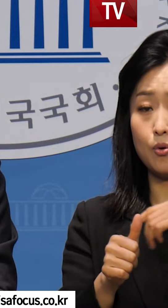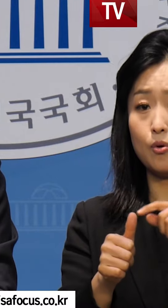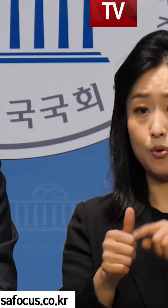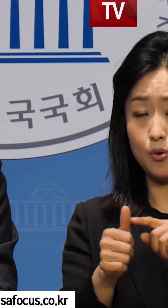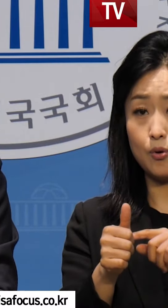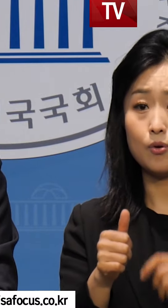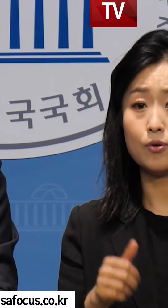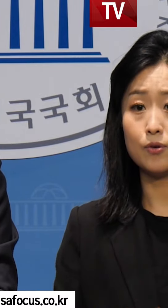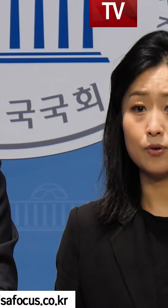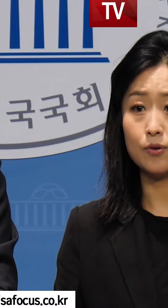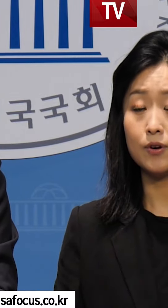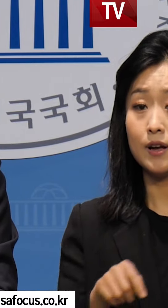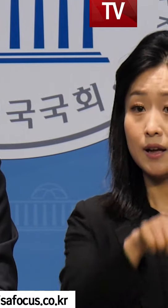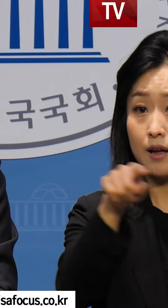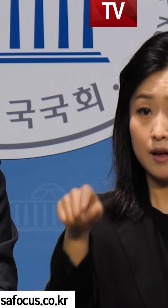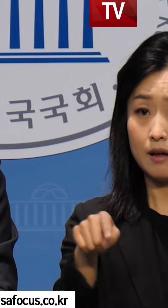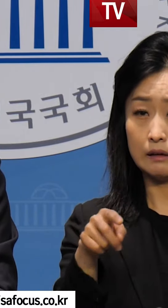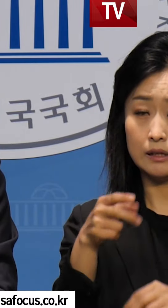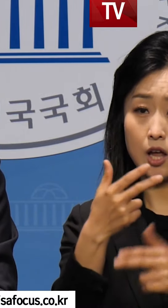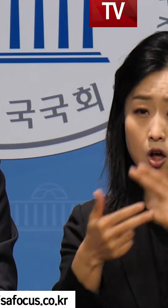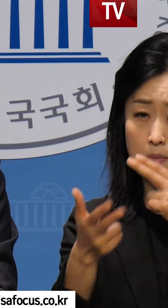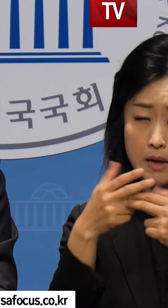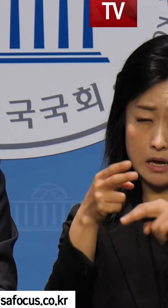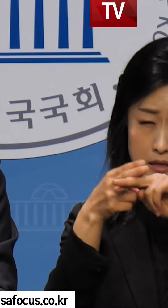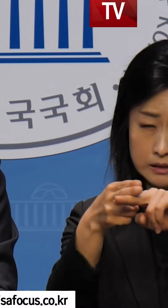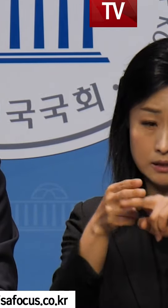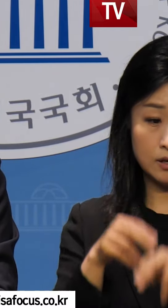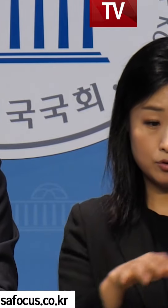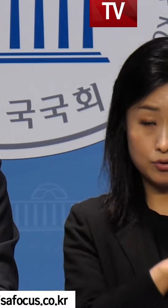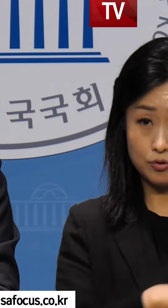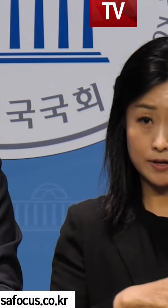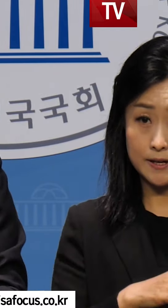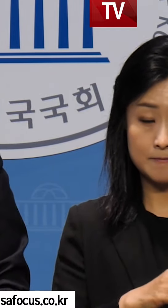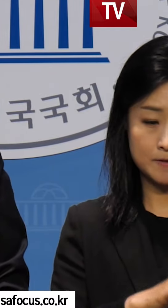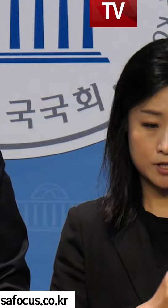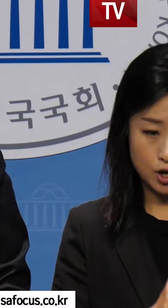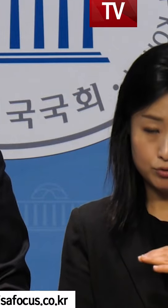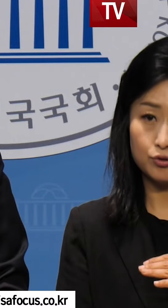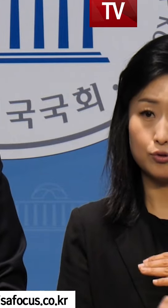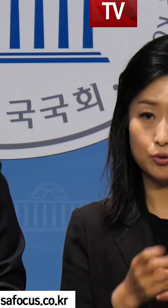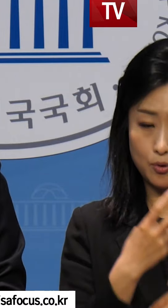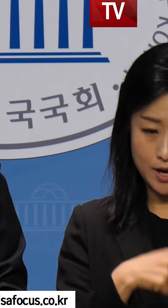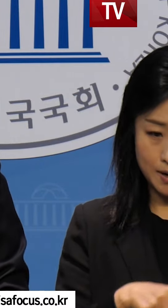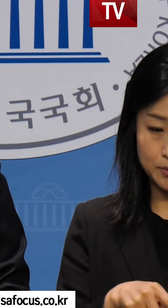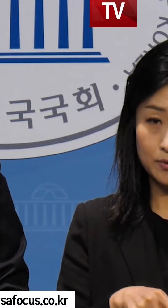지도자들이 더는 사유화된 체육회 민낯에 불복하지 않도록 해야 합니다.